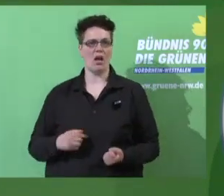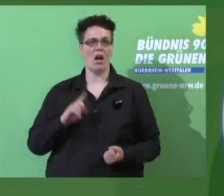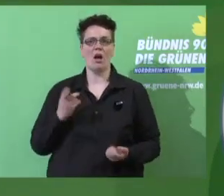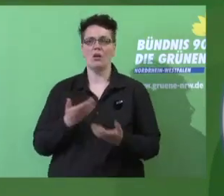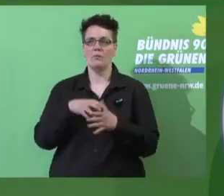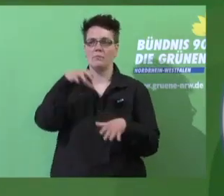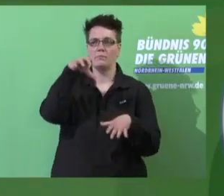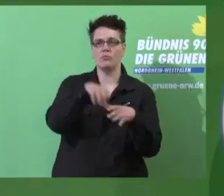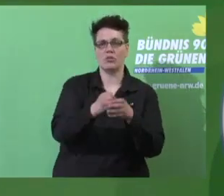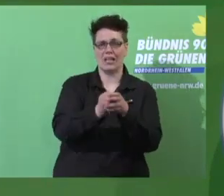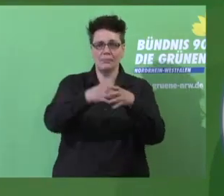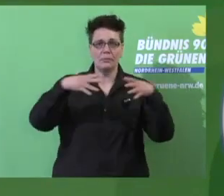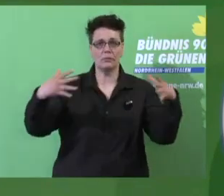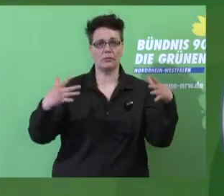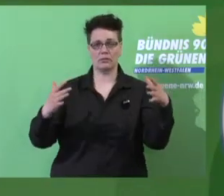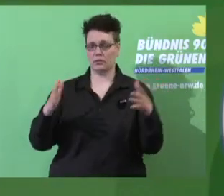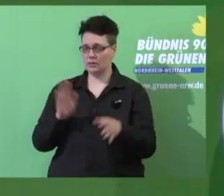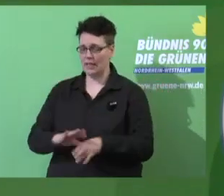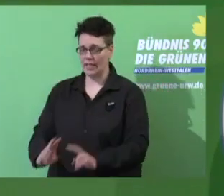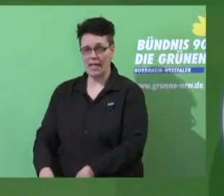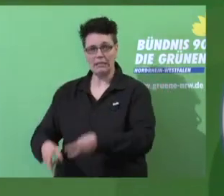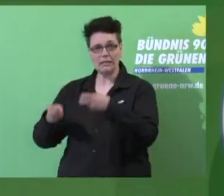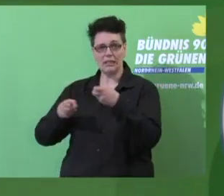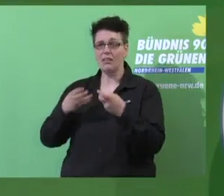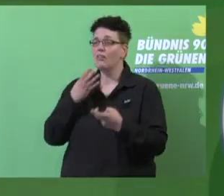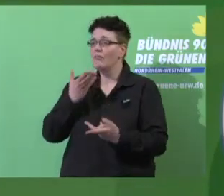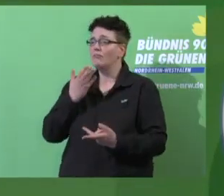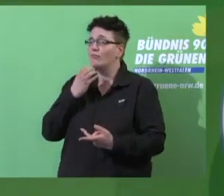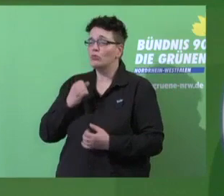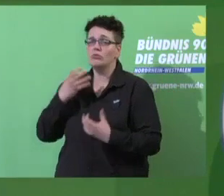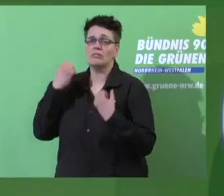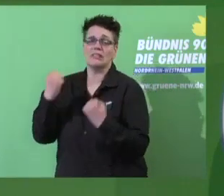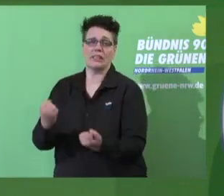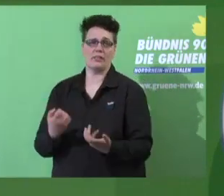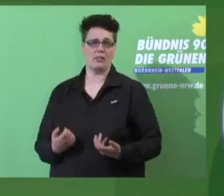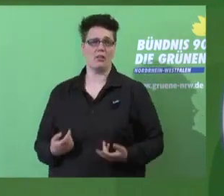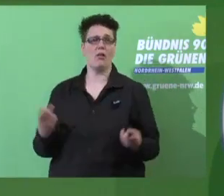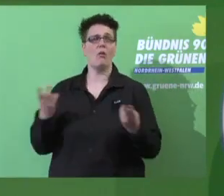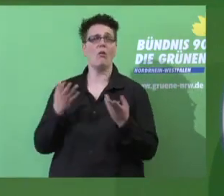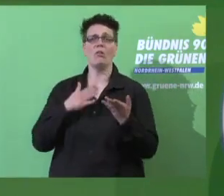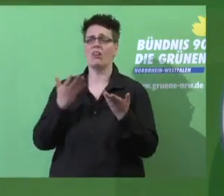Will man nicht vor Ort, vor seiner eigenen Haustür von Lärm